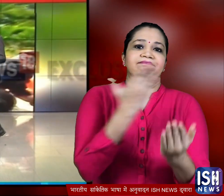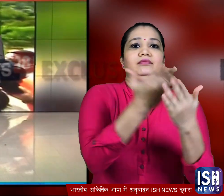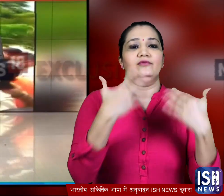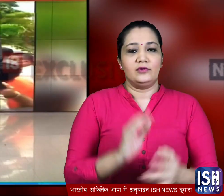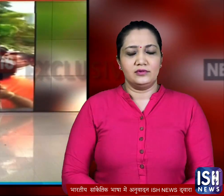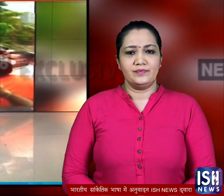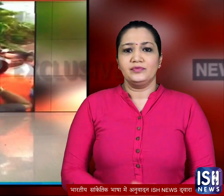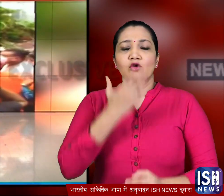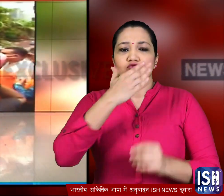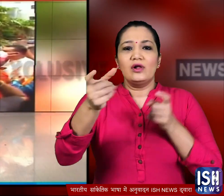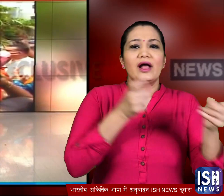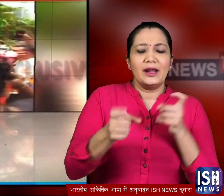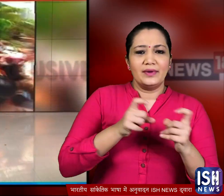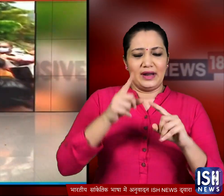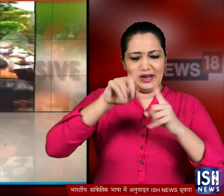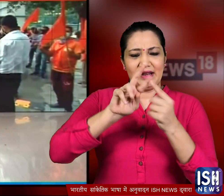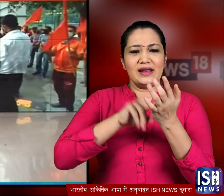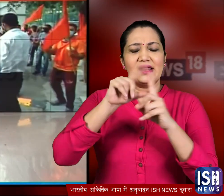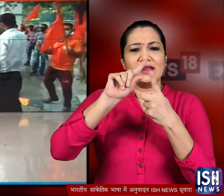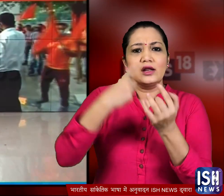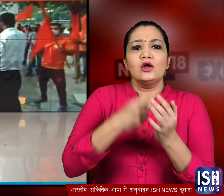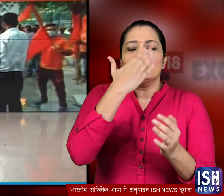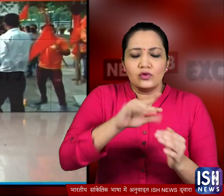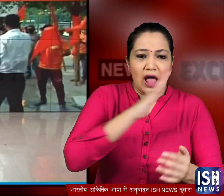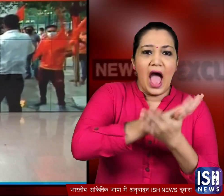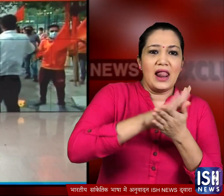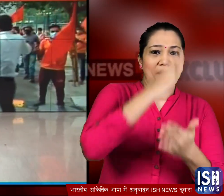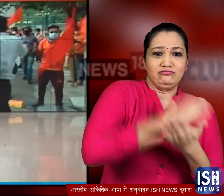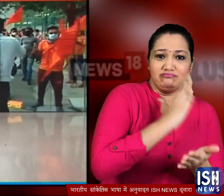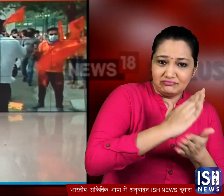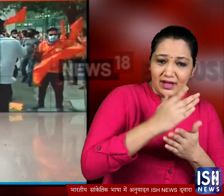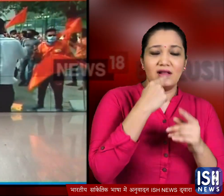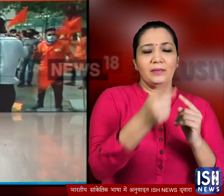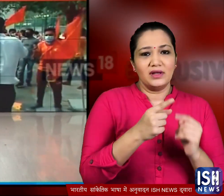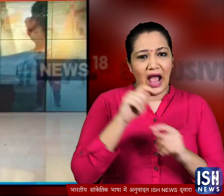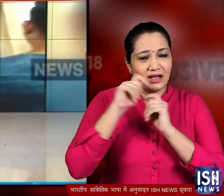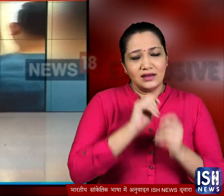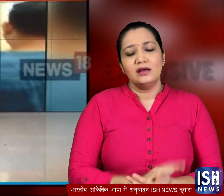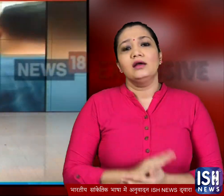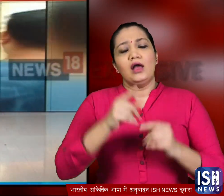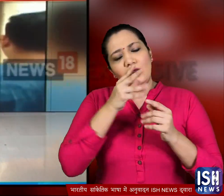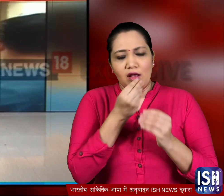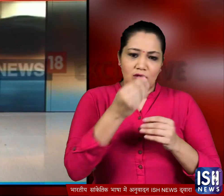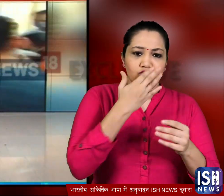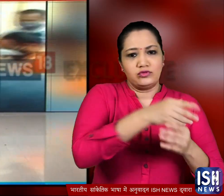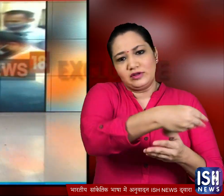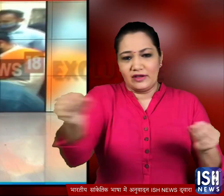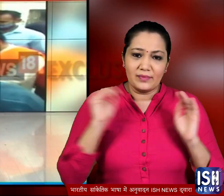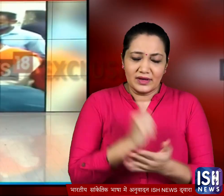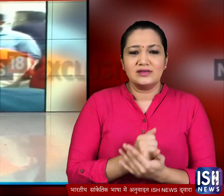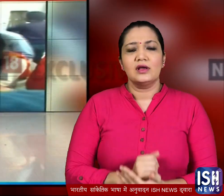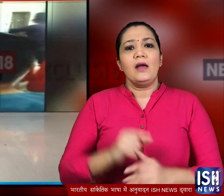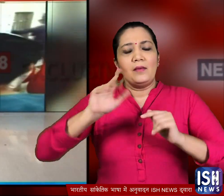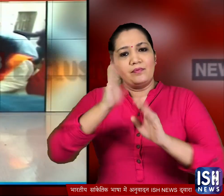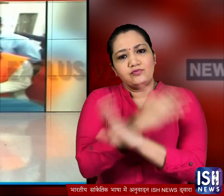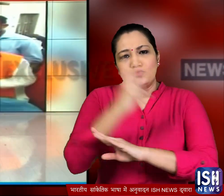गया। आरोप है कि स्कूल प्रशासन की तरफ से टेंडर जारी करके छात्रों को हलाल मीट खिलाने को कहा गया, जिसके विरोध में 2 दिन पहले